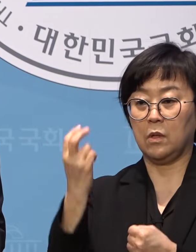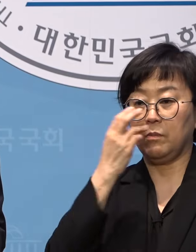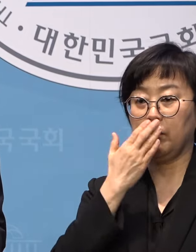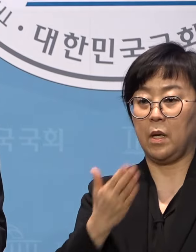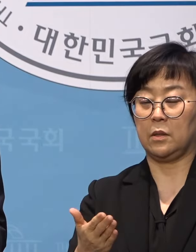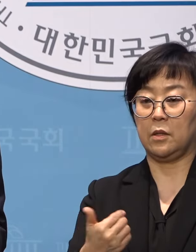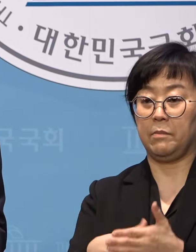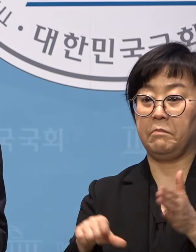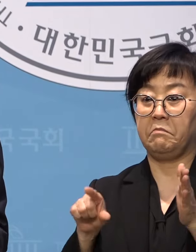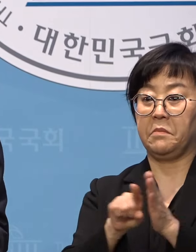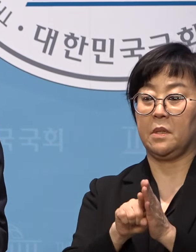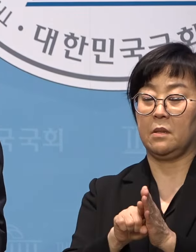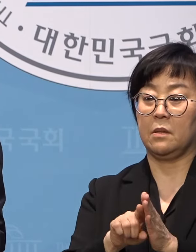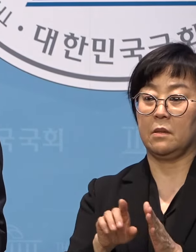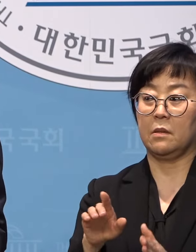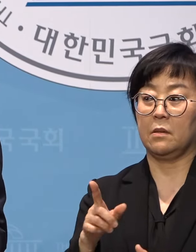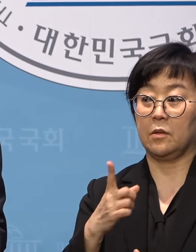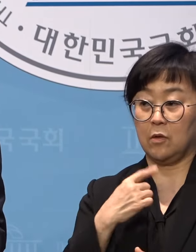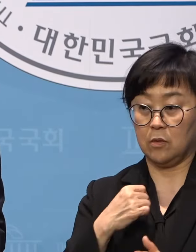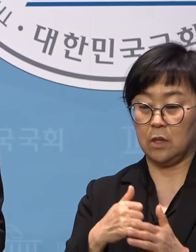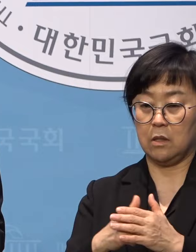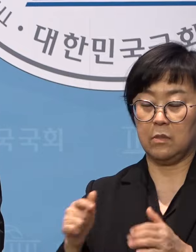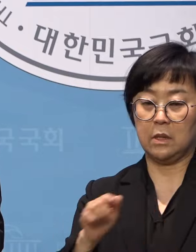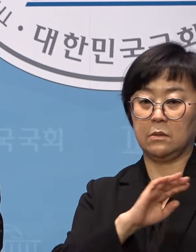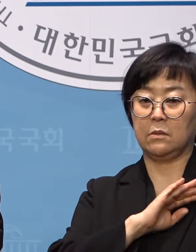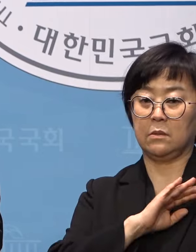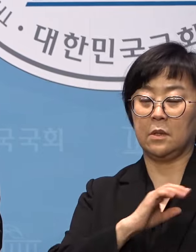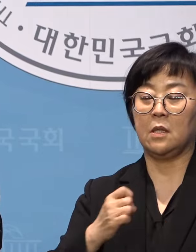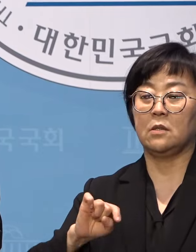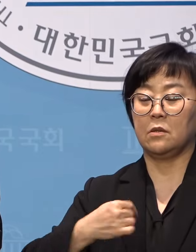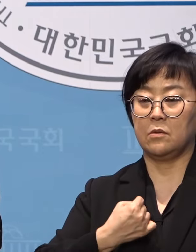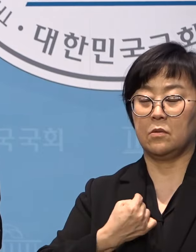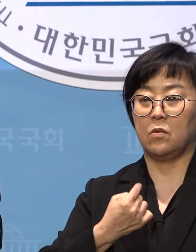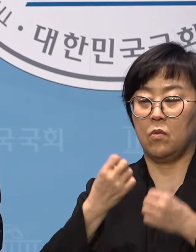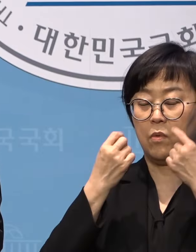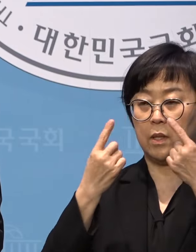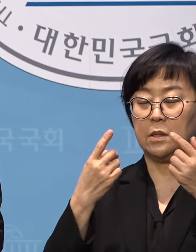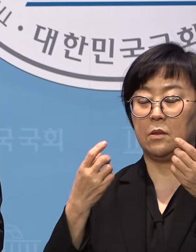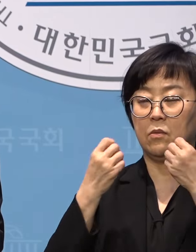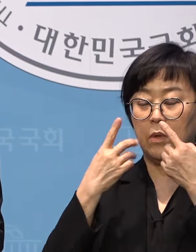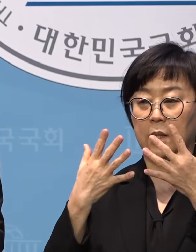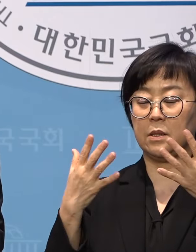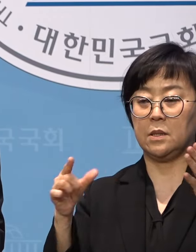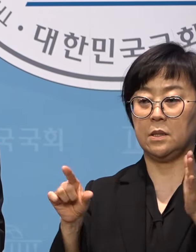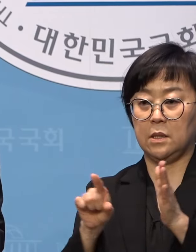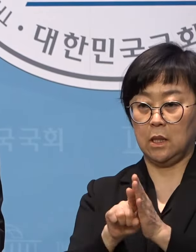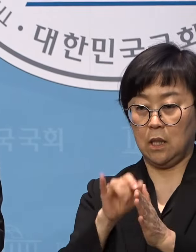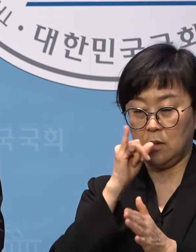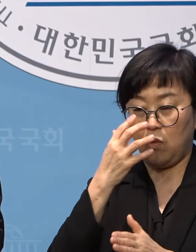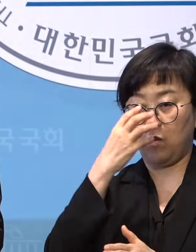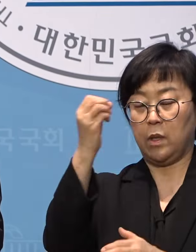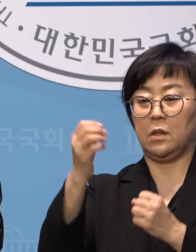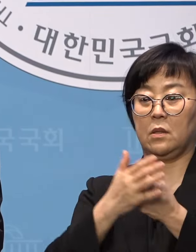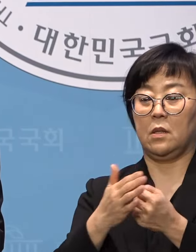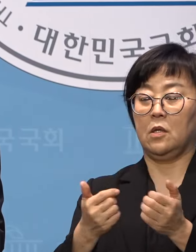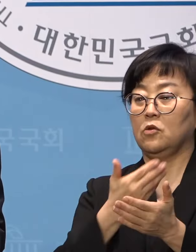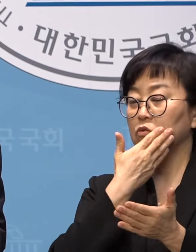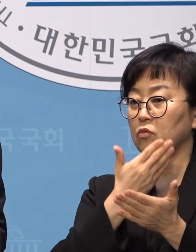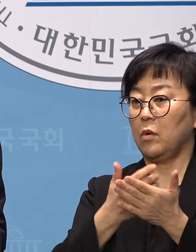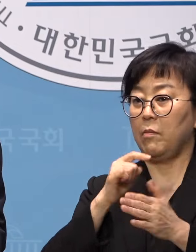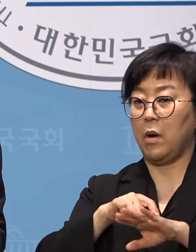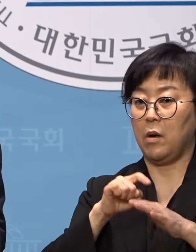있다고 과신했던 것은 아닌지, 또 지나친 자기 확신에 오만했던 것은 아닌지, 가장 소중한 분들의